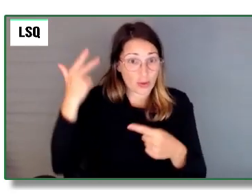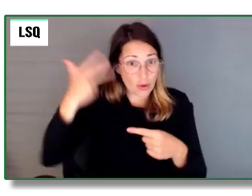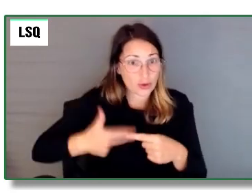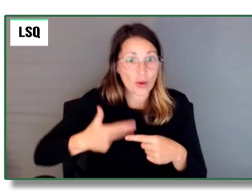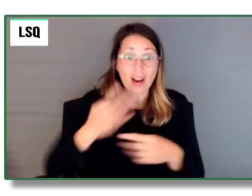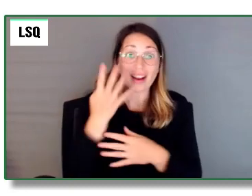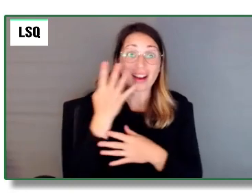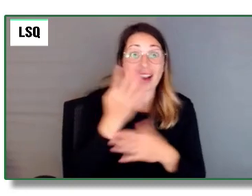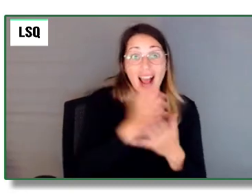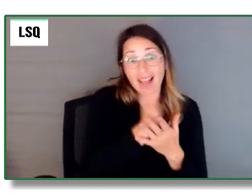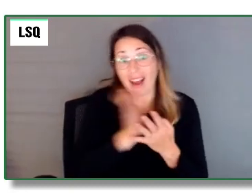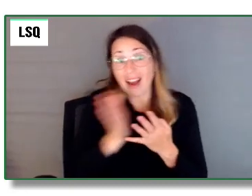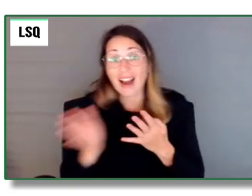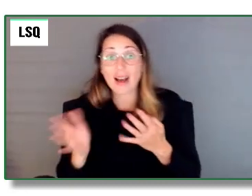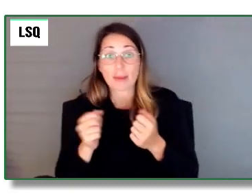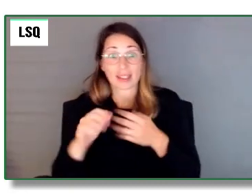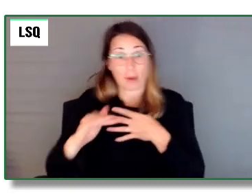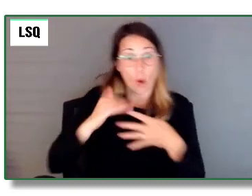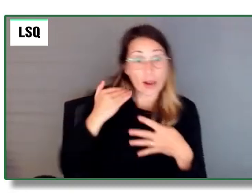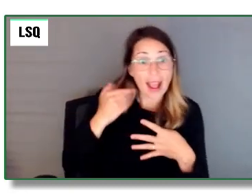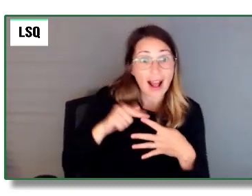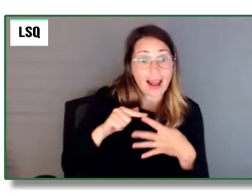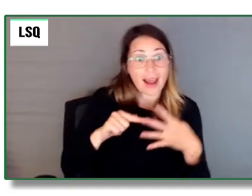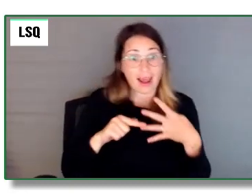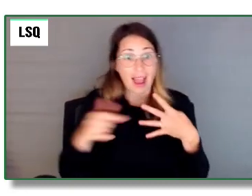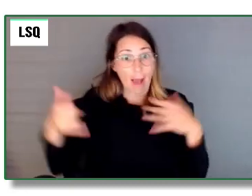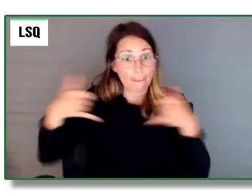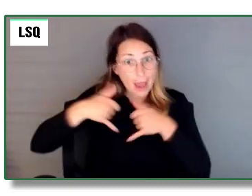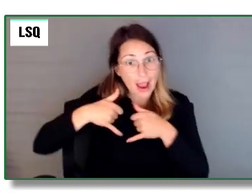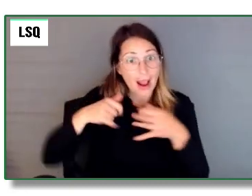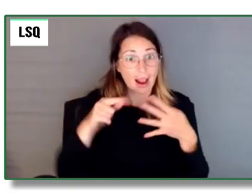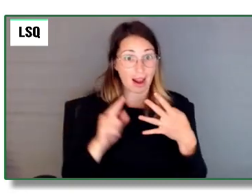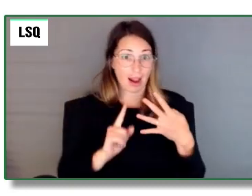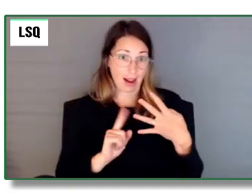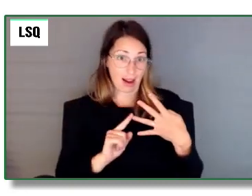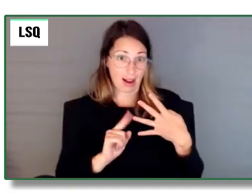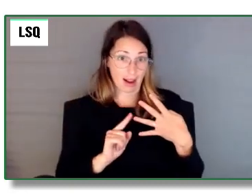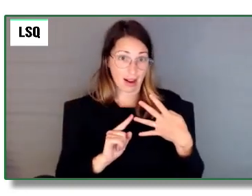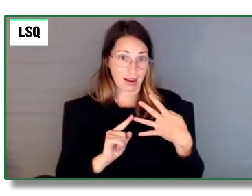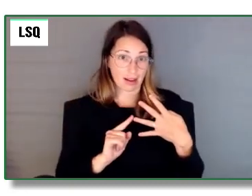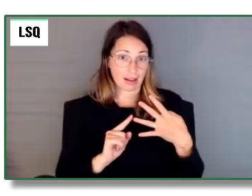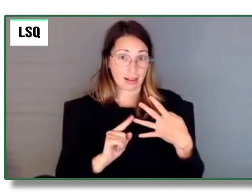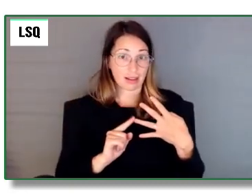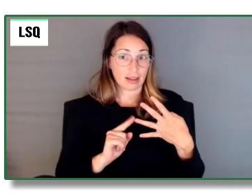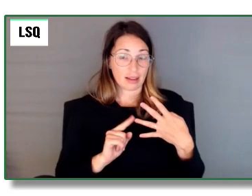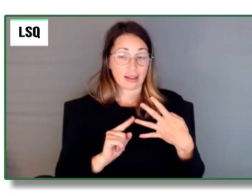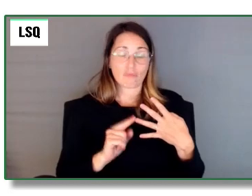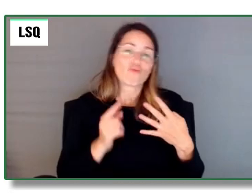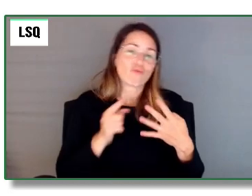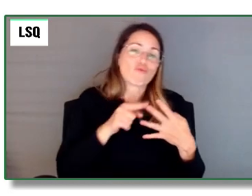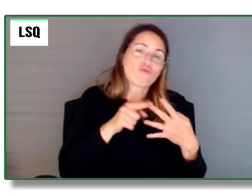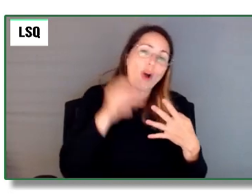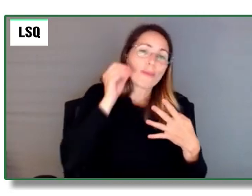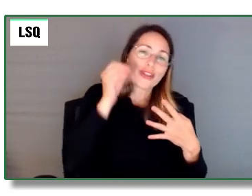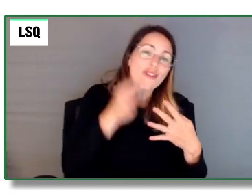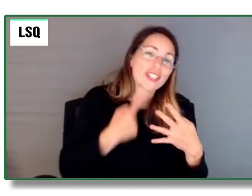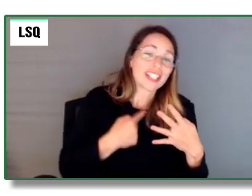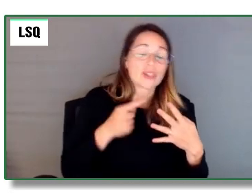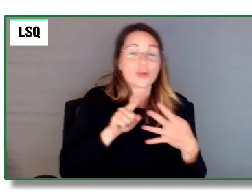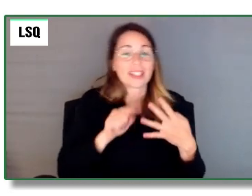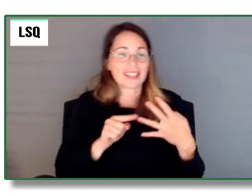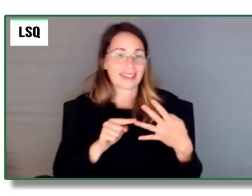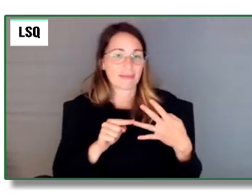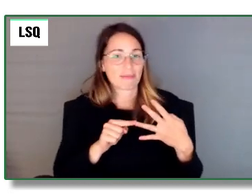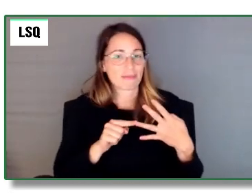envoyer un courriel, nous appeler pour partager votre point de vue si vous ne l'avez pas encore fait. Il y a également